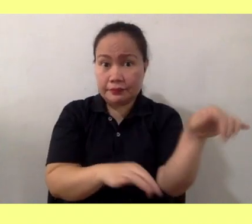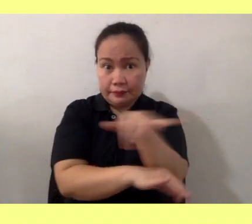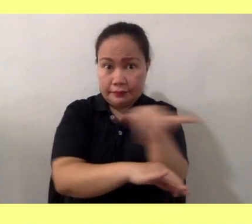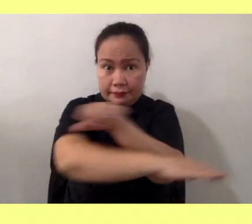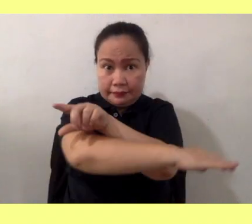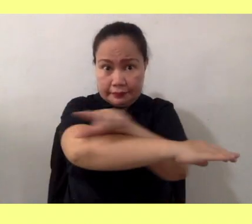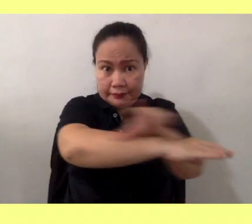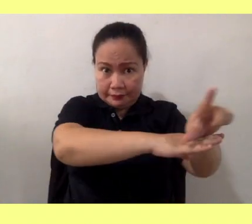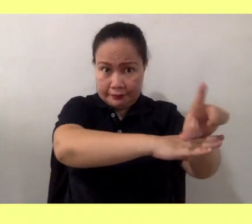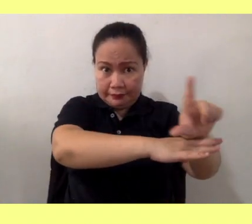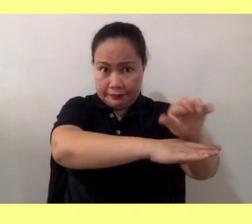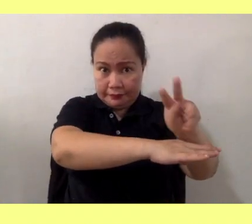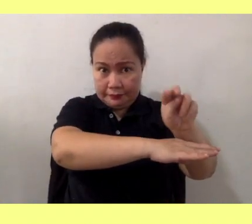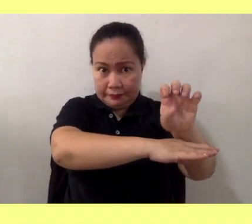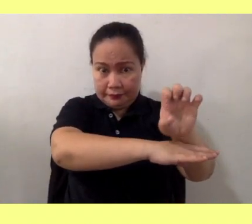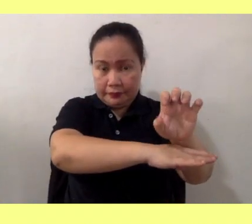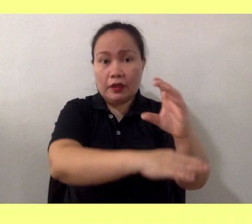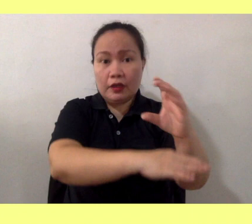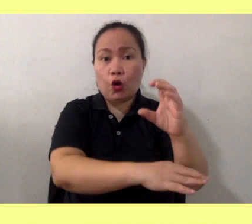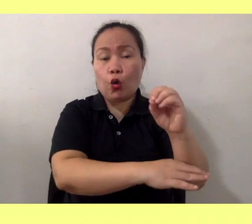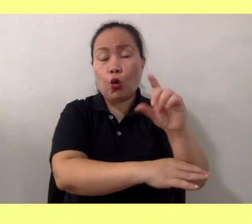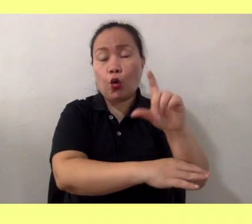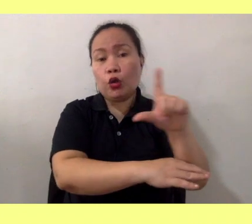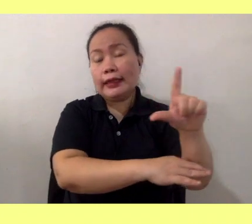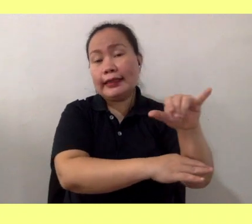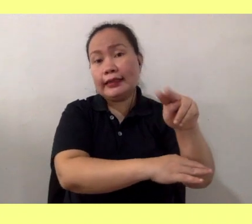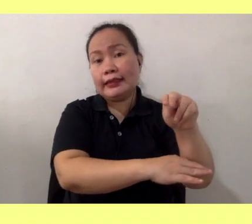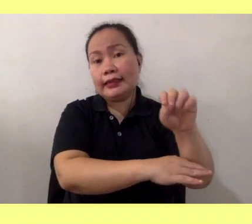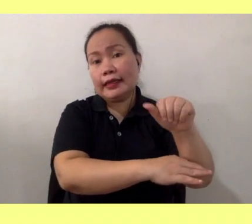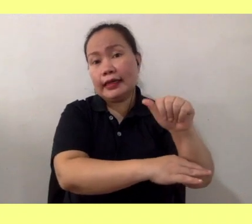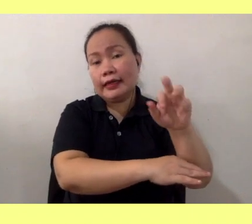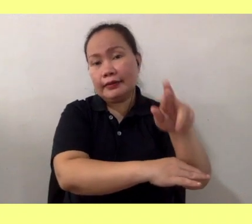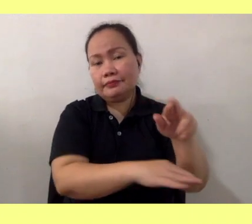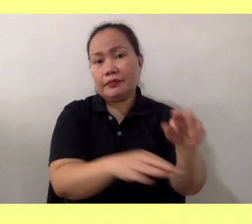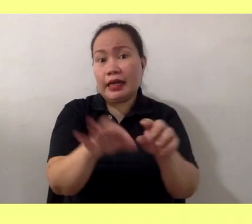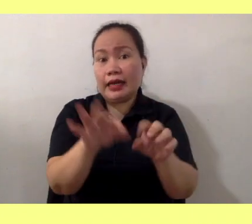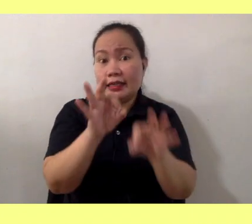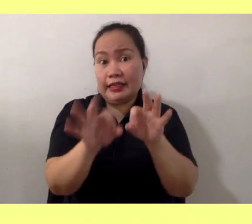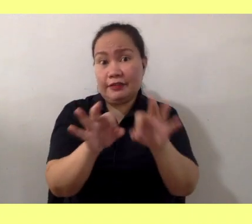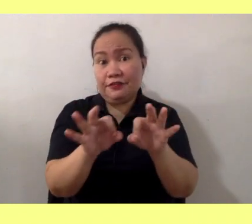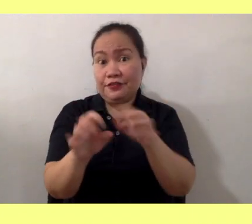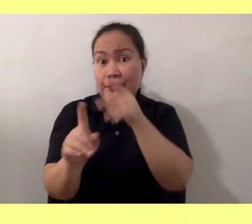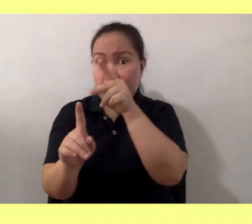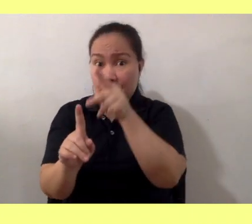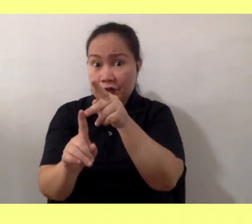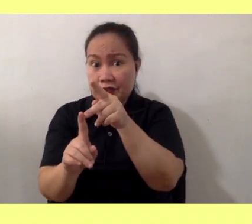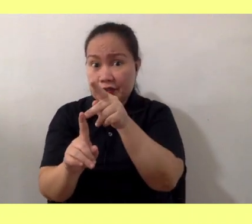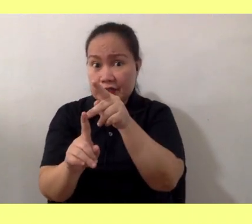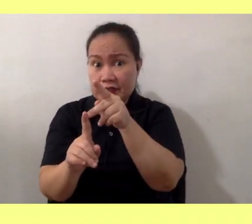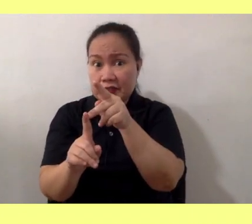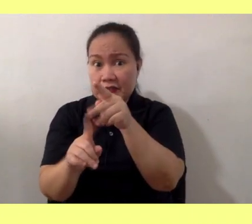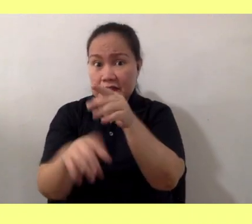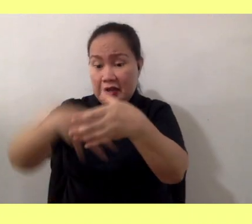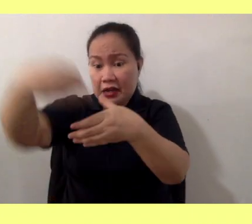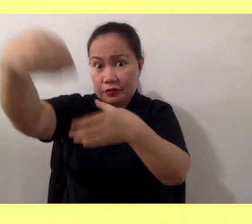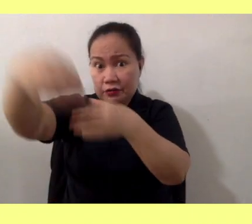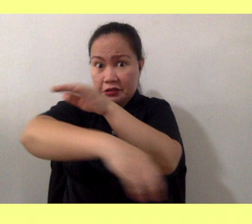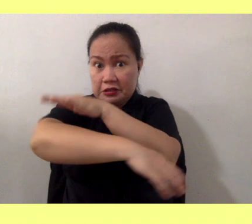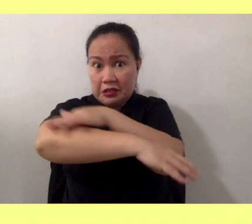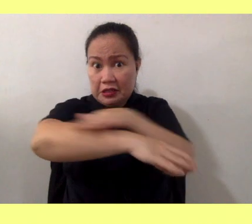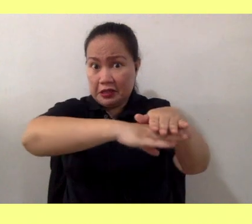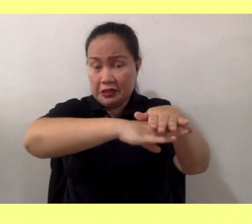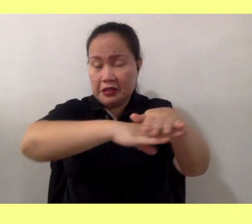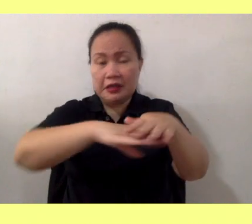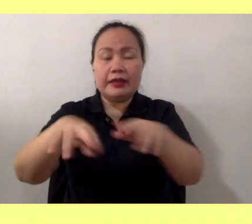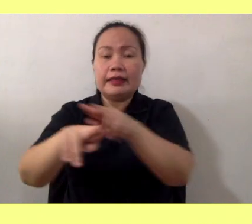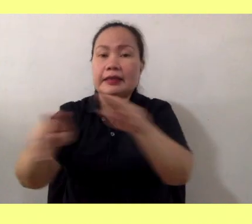nyo na ang points nasa same line, collinear. Okay? Pag nakita mo na ang points nasa wala